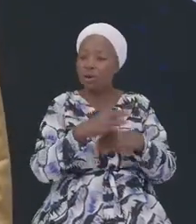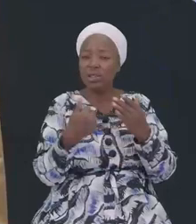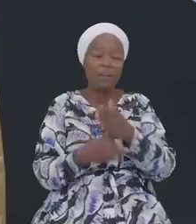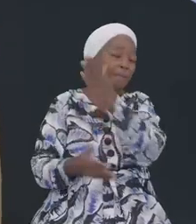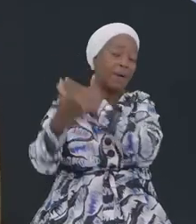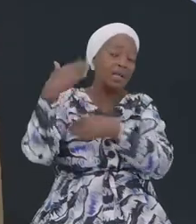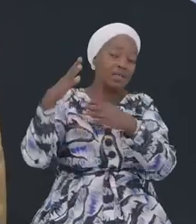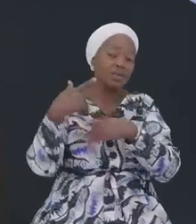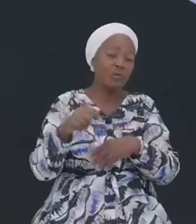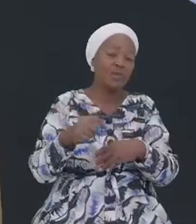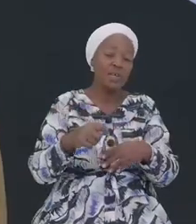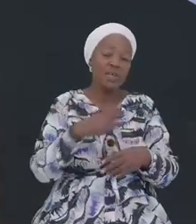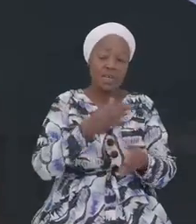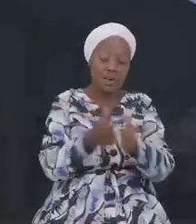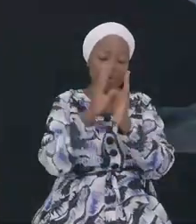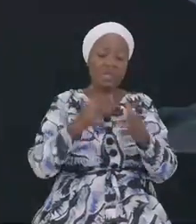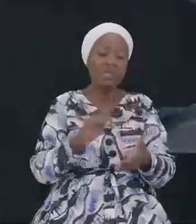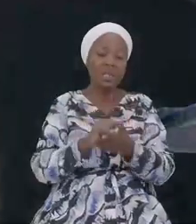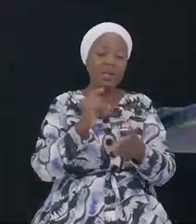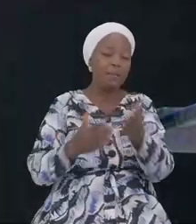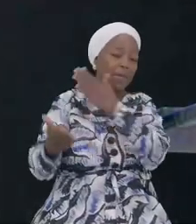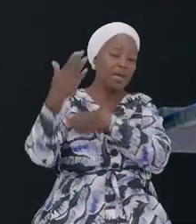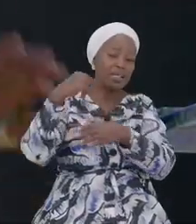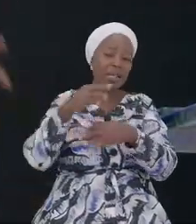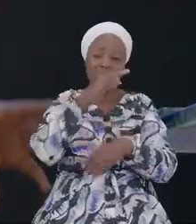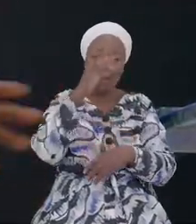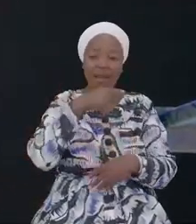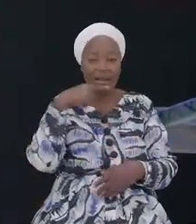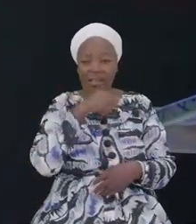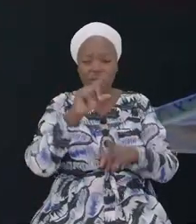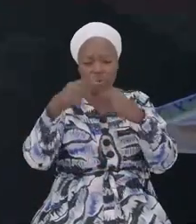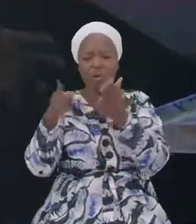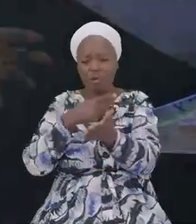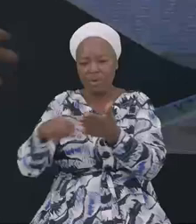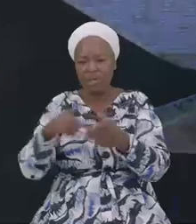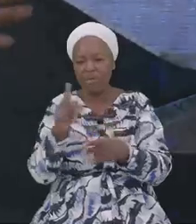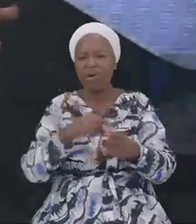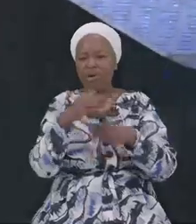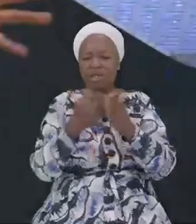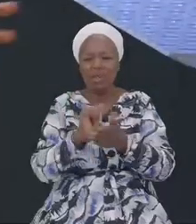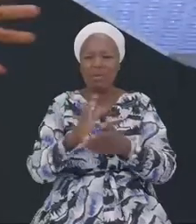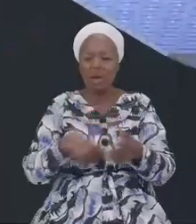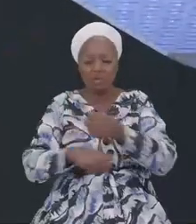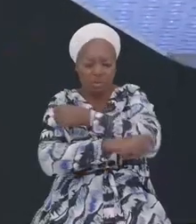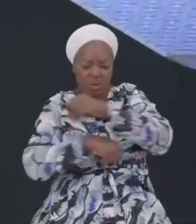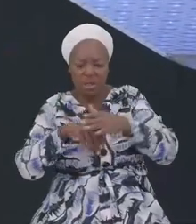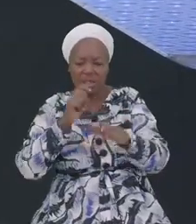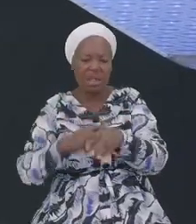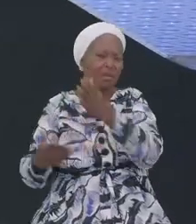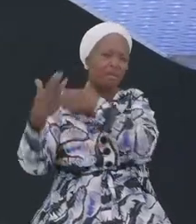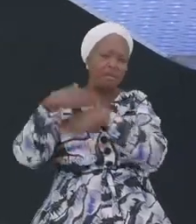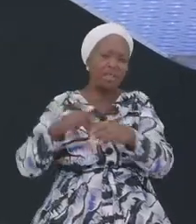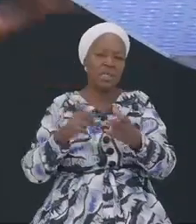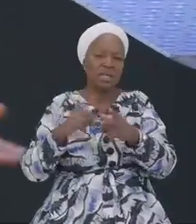aller réparer le passé, les mensonges du passé, toutes les choses que vous avez volées dans le passé et que vous les avez amassées, que vous